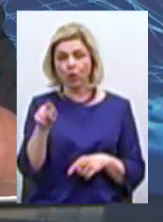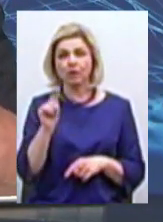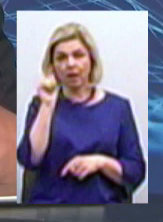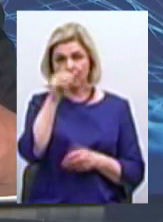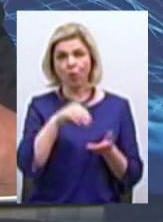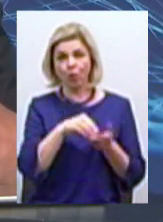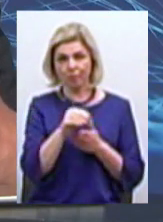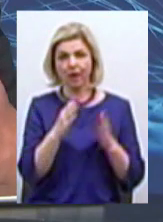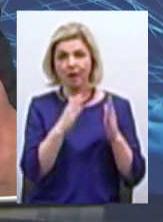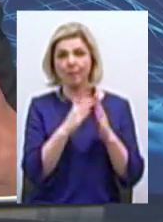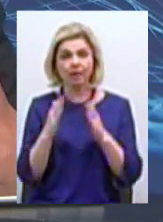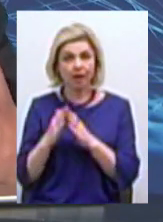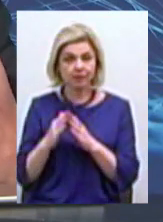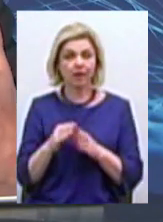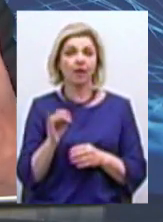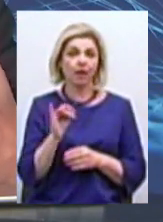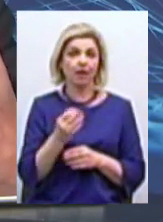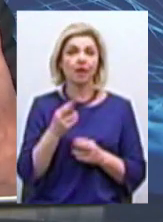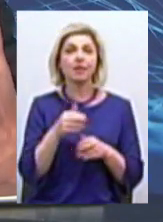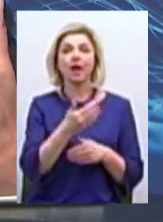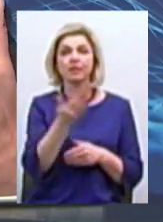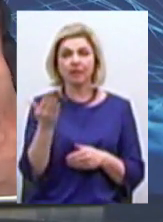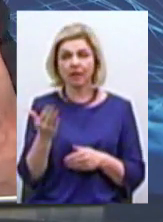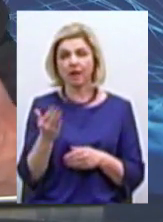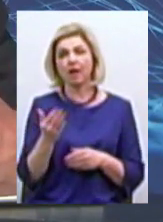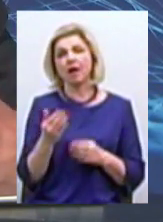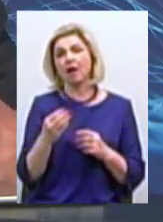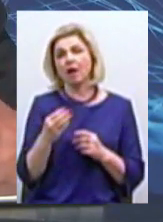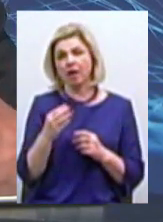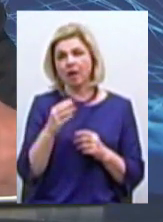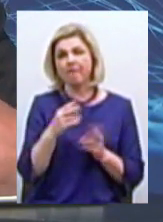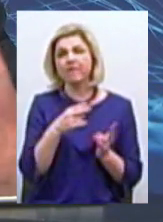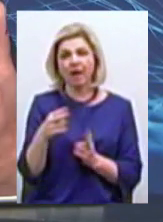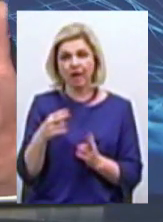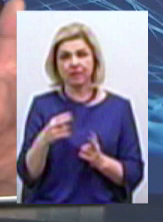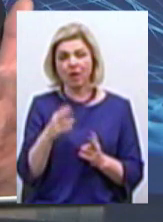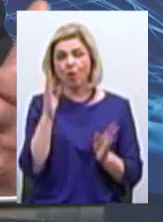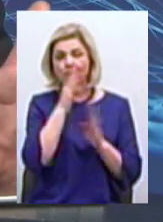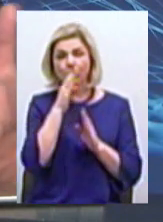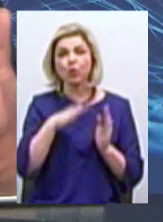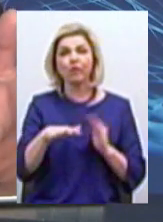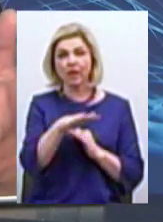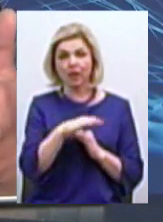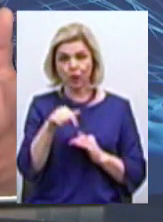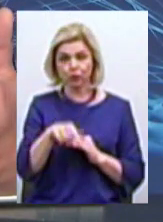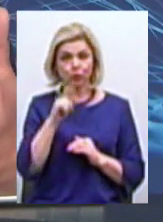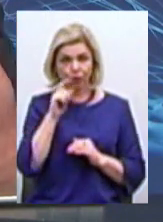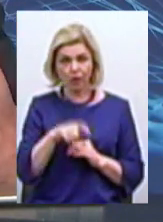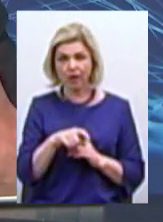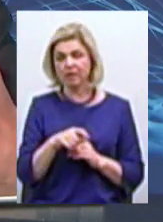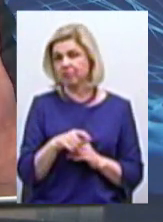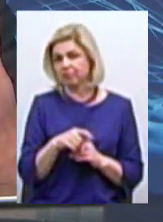там маєтки, і для них шкода довкіллю тут в Україні, вона якби не